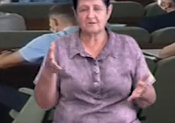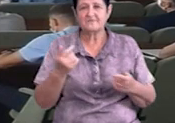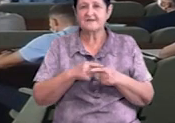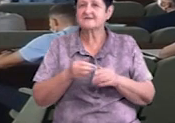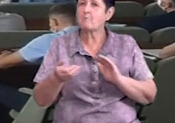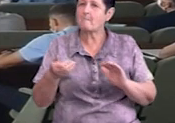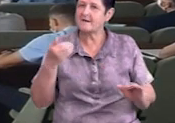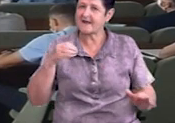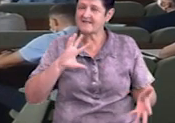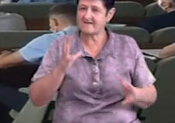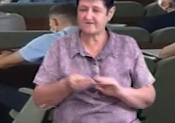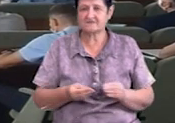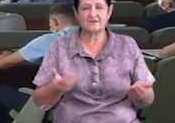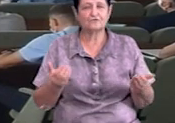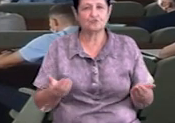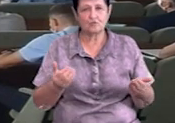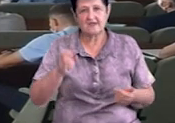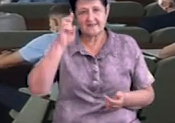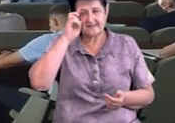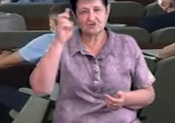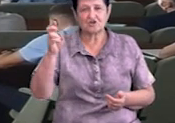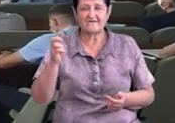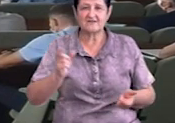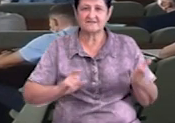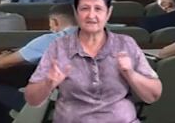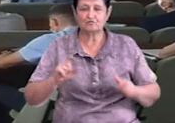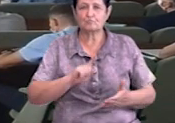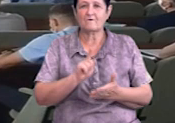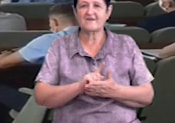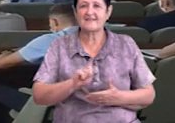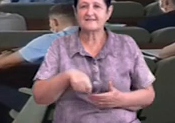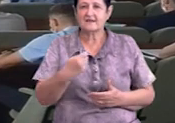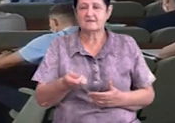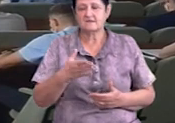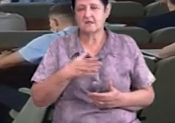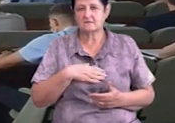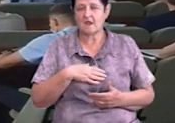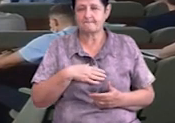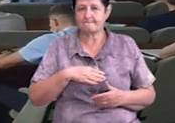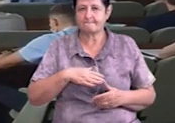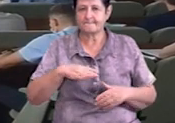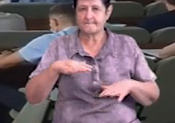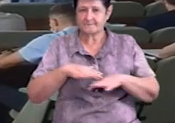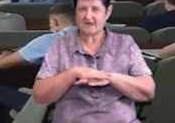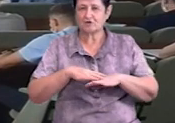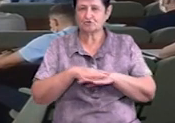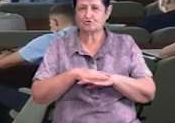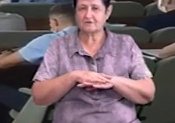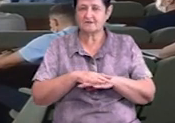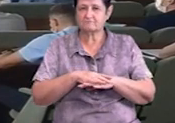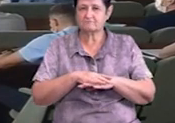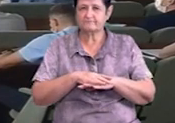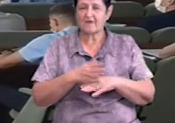висновок. Сьогодні Державний інститут повинен надати нам розрахунки стосовно навантаження